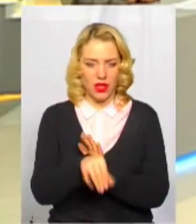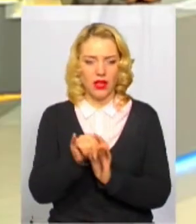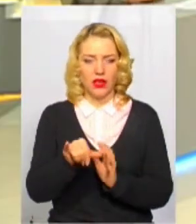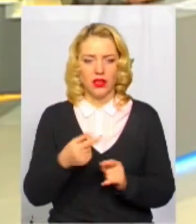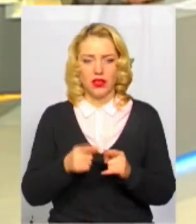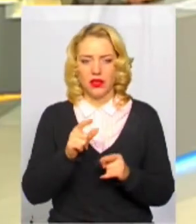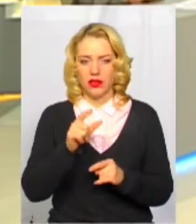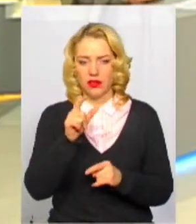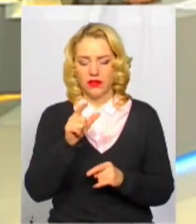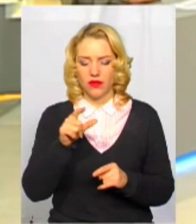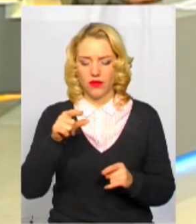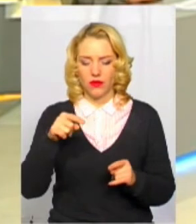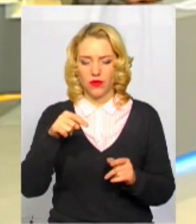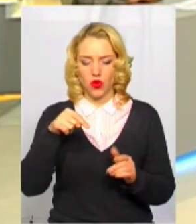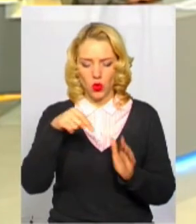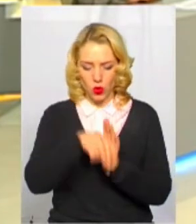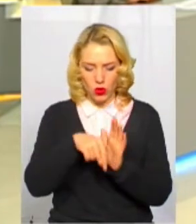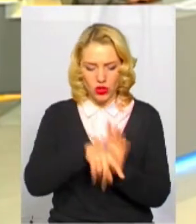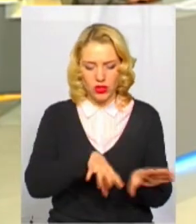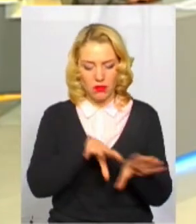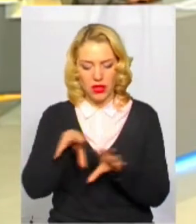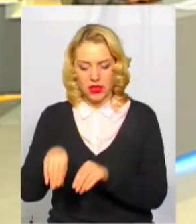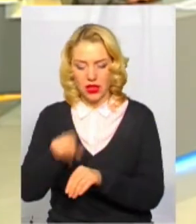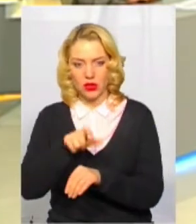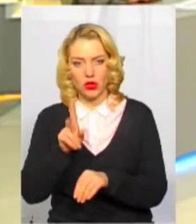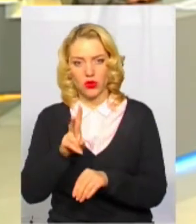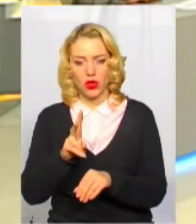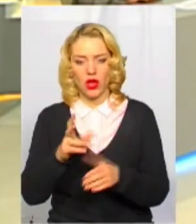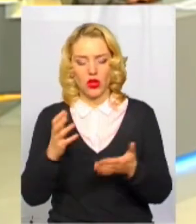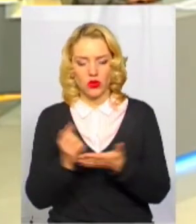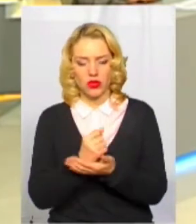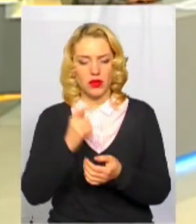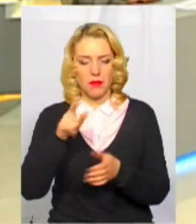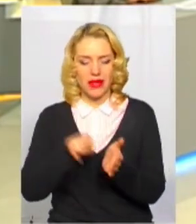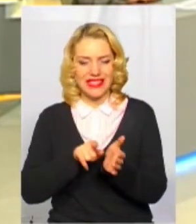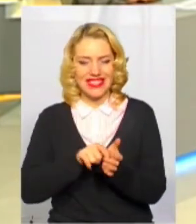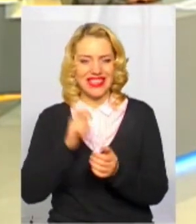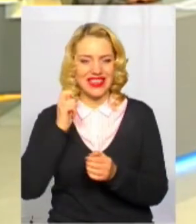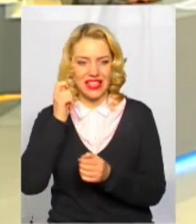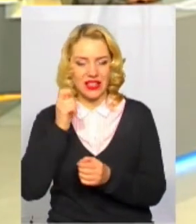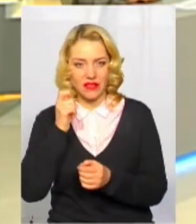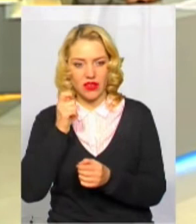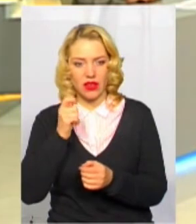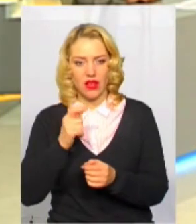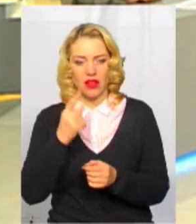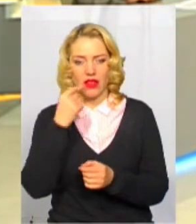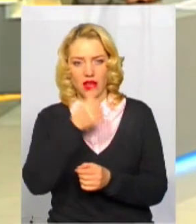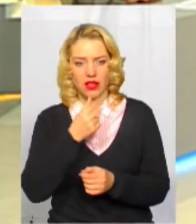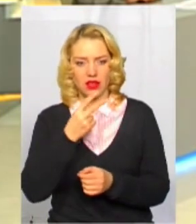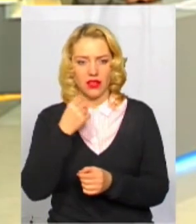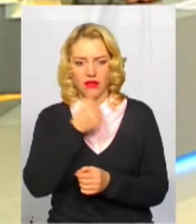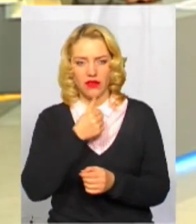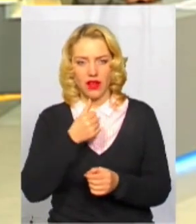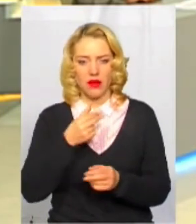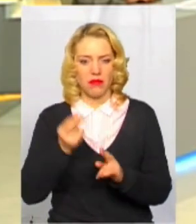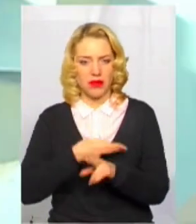Внутрішньопереміщених осіб, які досягають пенсійного віку на місяць, на два, на три, на півроку позбавляють пенсії, і пенсійний фонд не